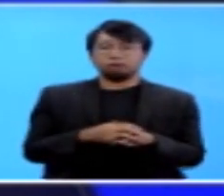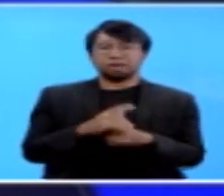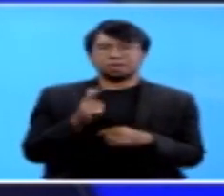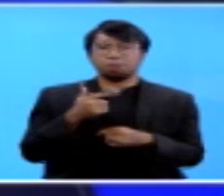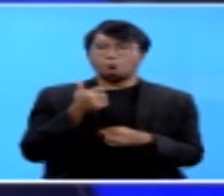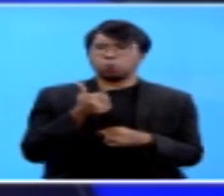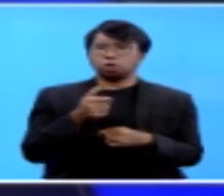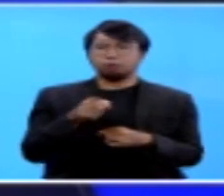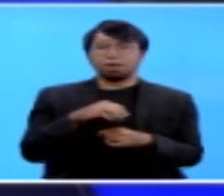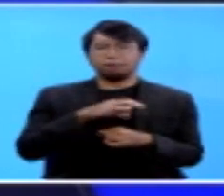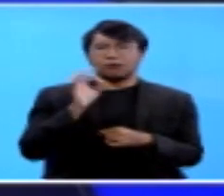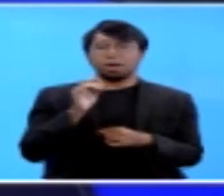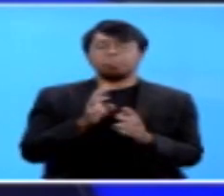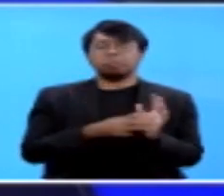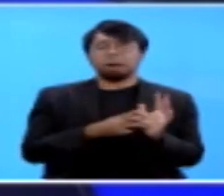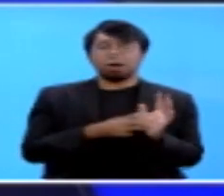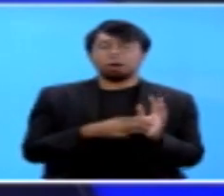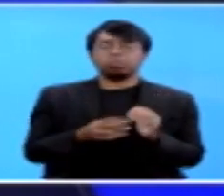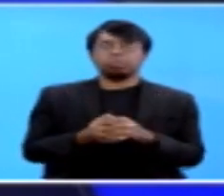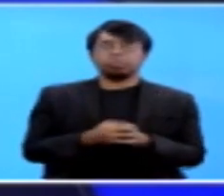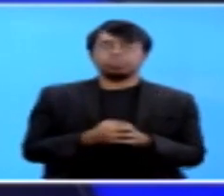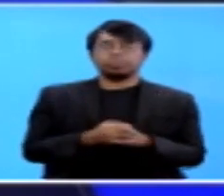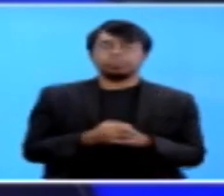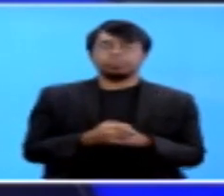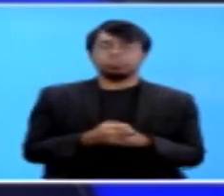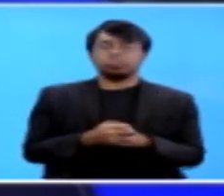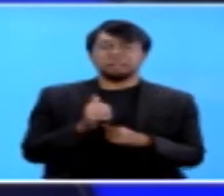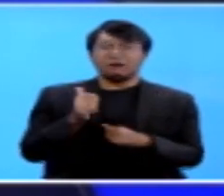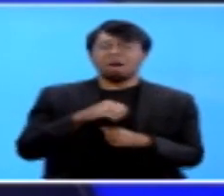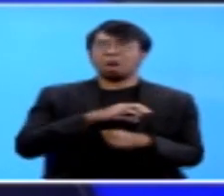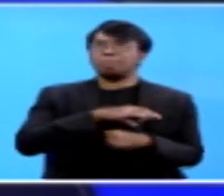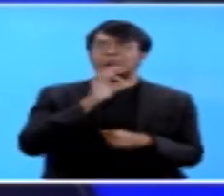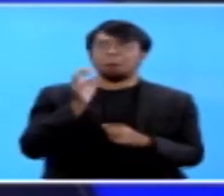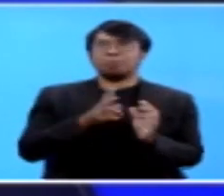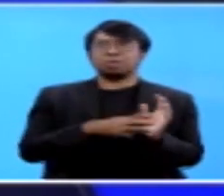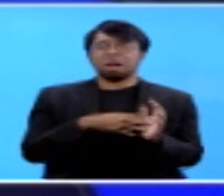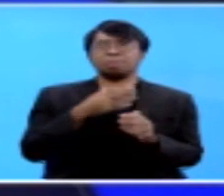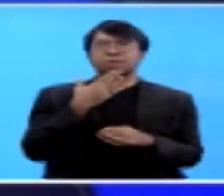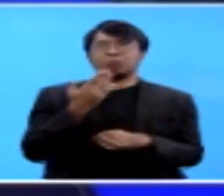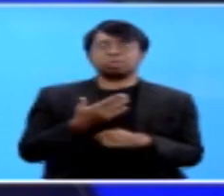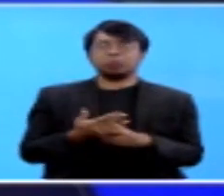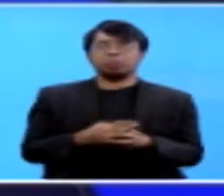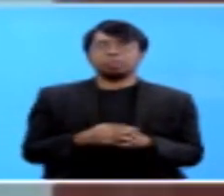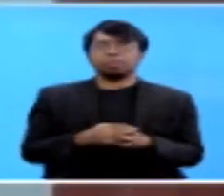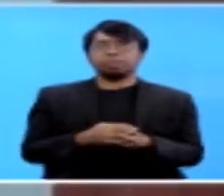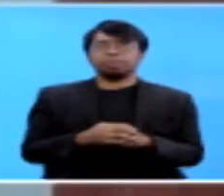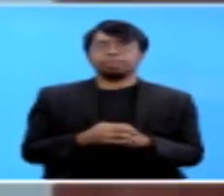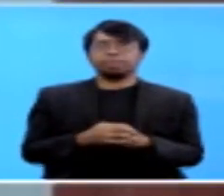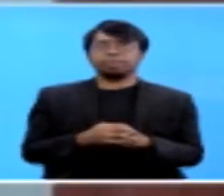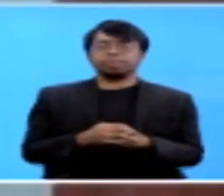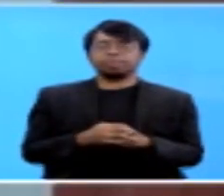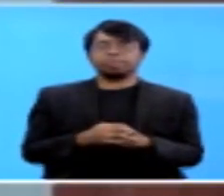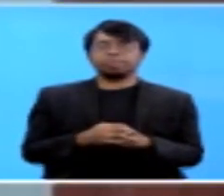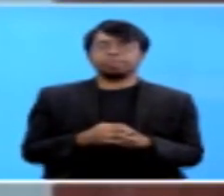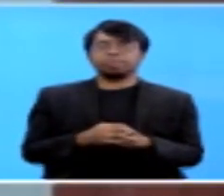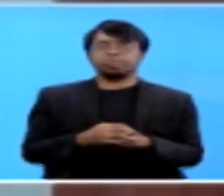ini, Pak? Tidak ada masalah, Bu. Iya. Seperti biasa, Pak. Kalau